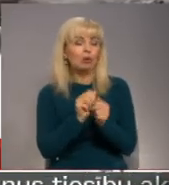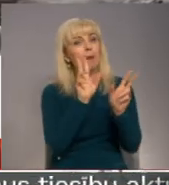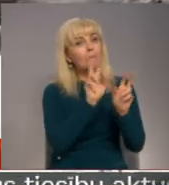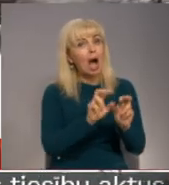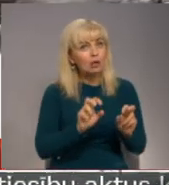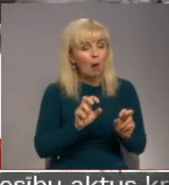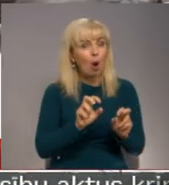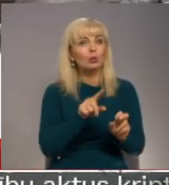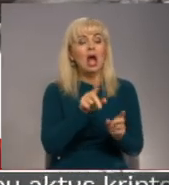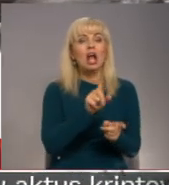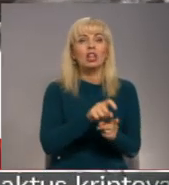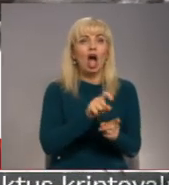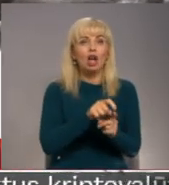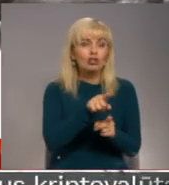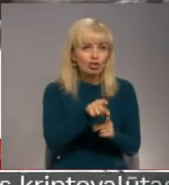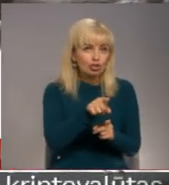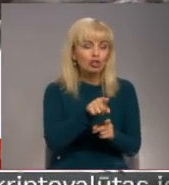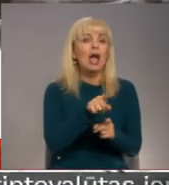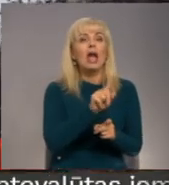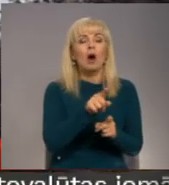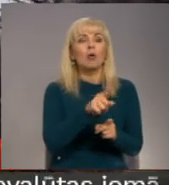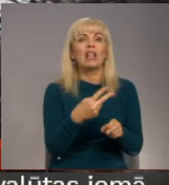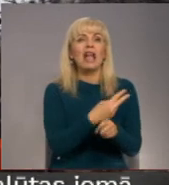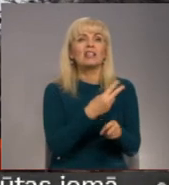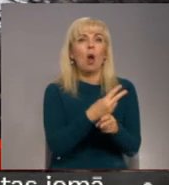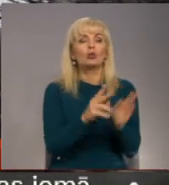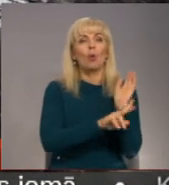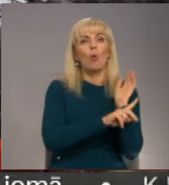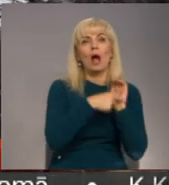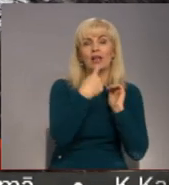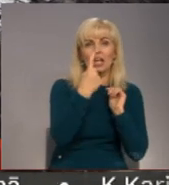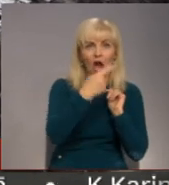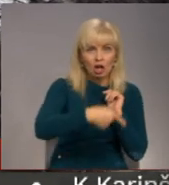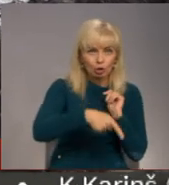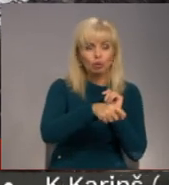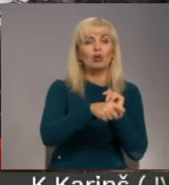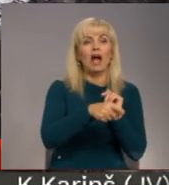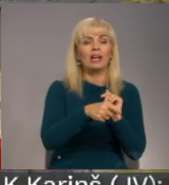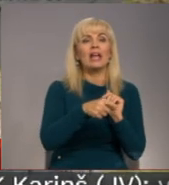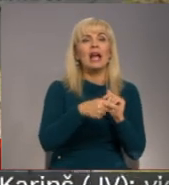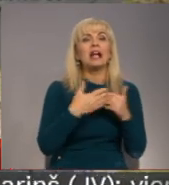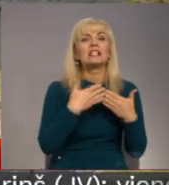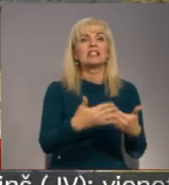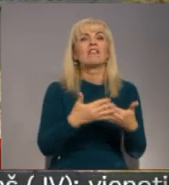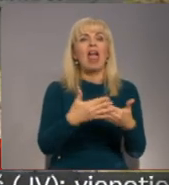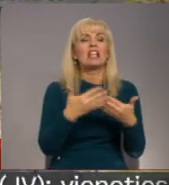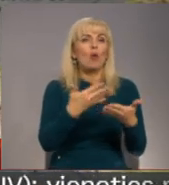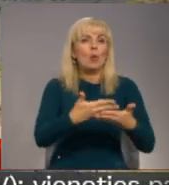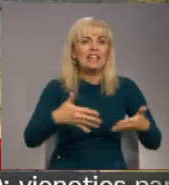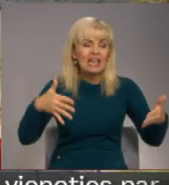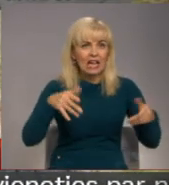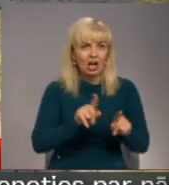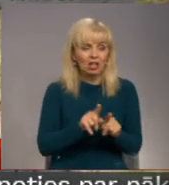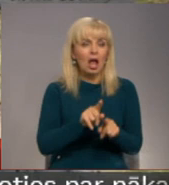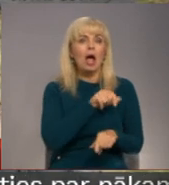lašiem ceļu neaizšķērso upēs iekartuši koki un malu zvejnieku tīkli. Ir tīkli, kuros ir paši